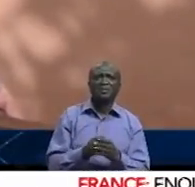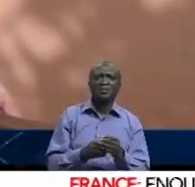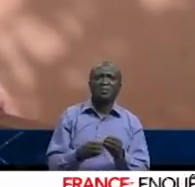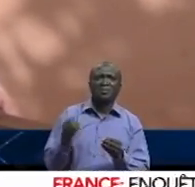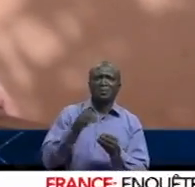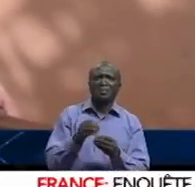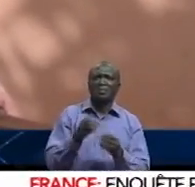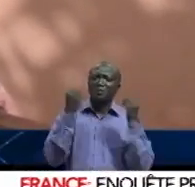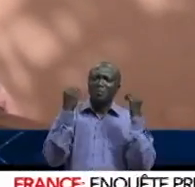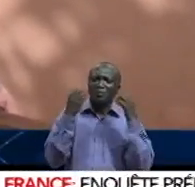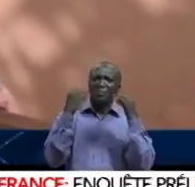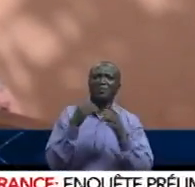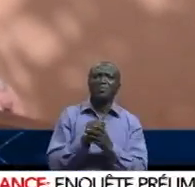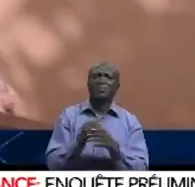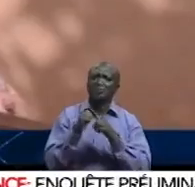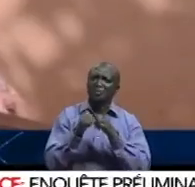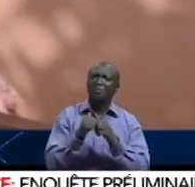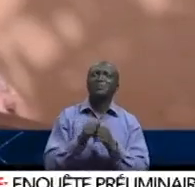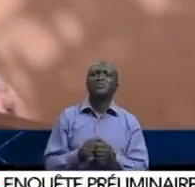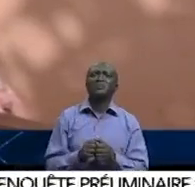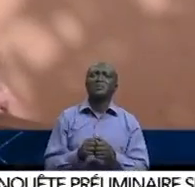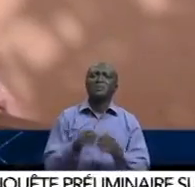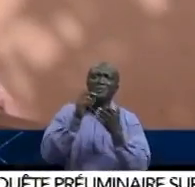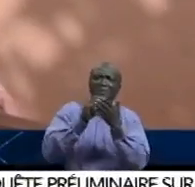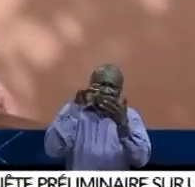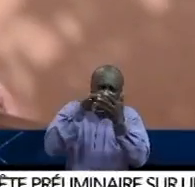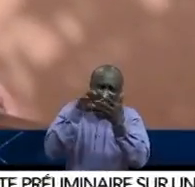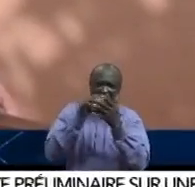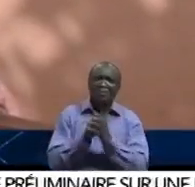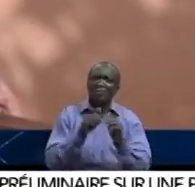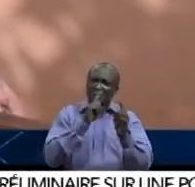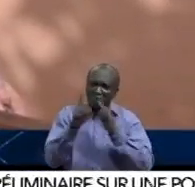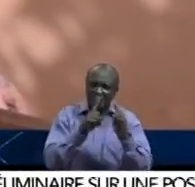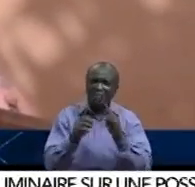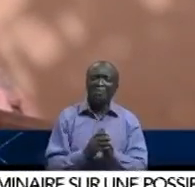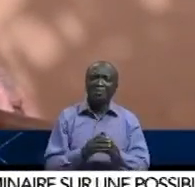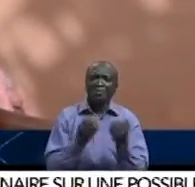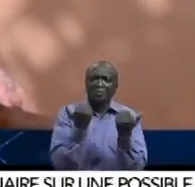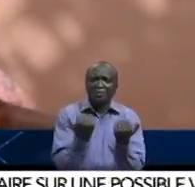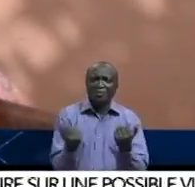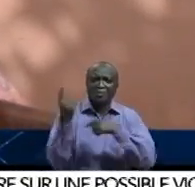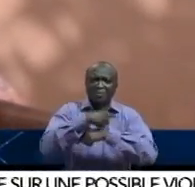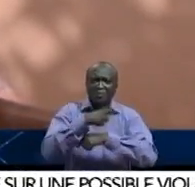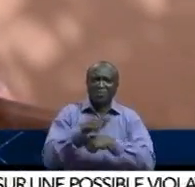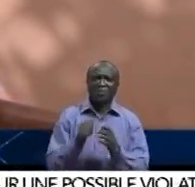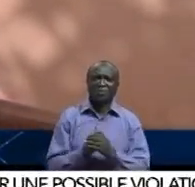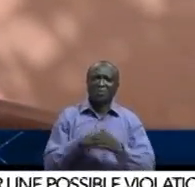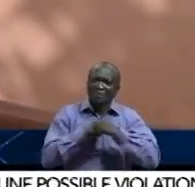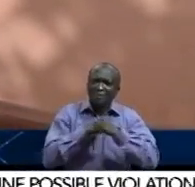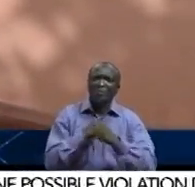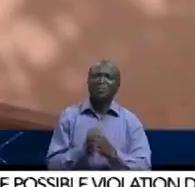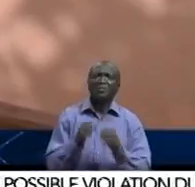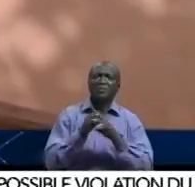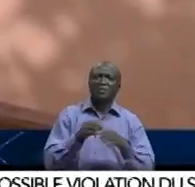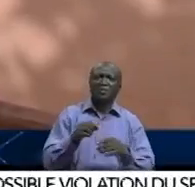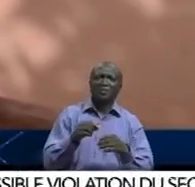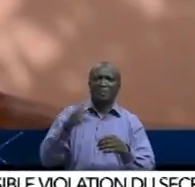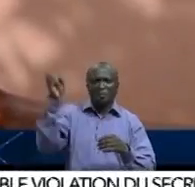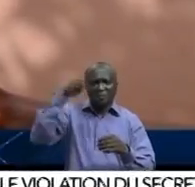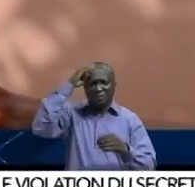beaucoup de défis qui nécessitent d'être surmontés les étudiants en ont parlé et aujourd'hui l'ambition de l'État également est de faire un maillage